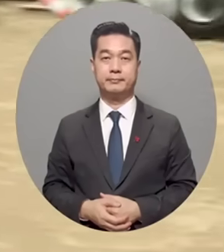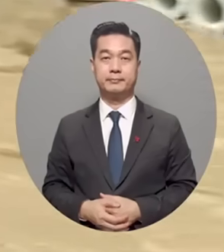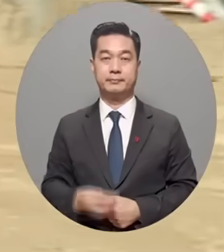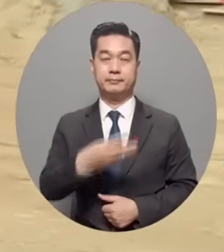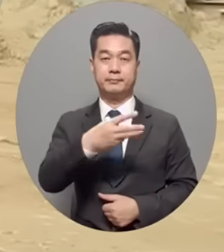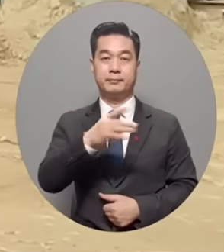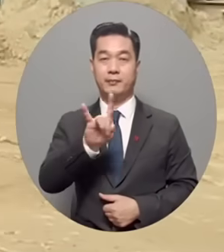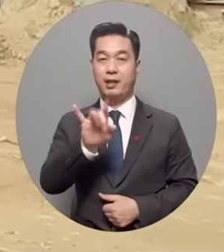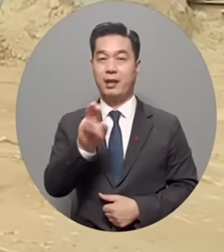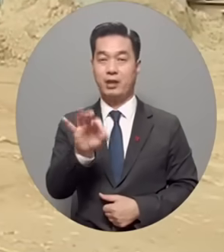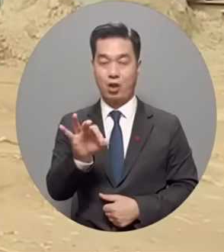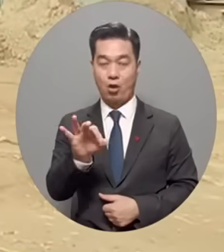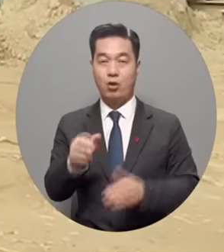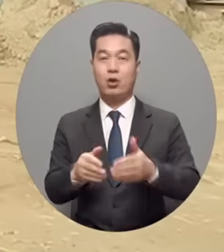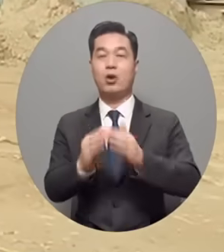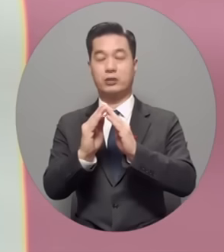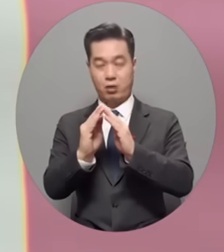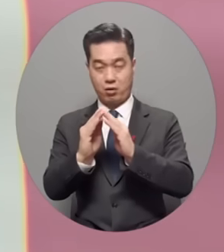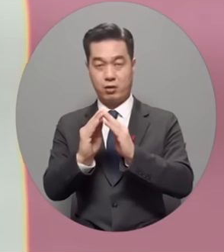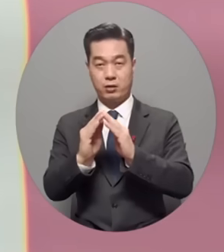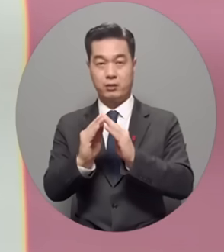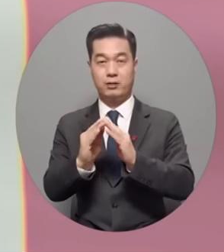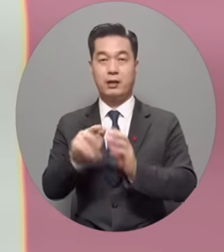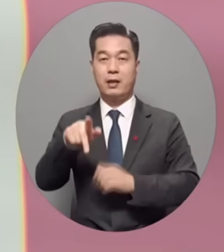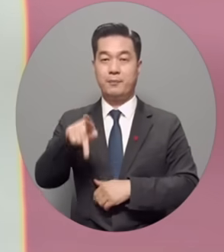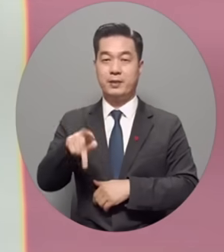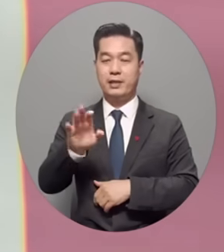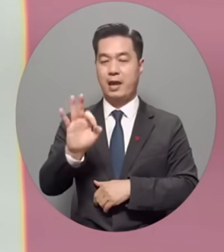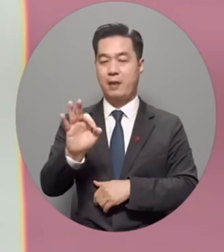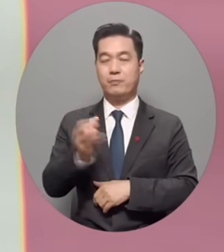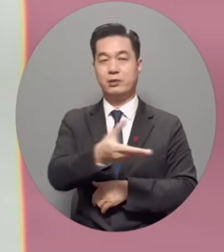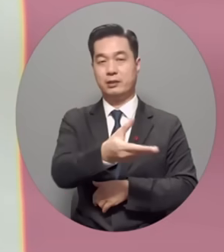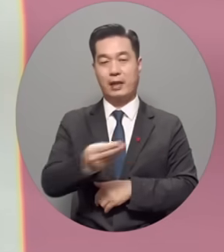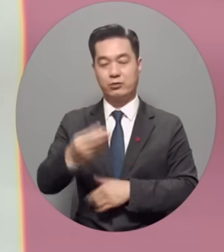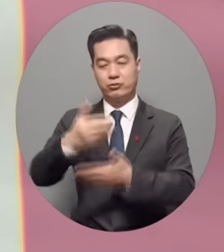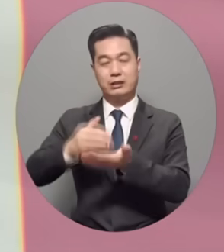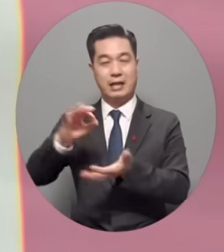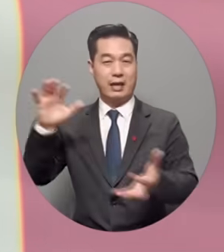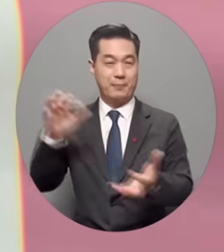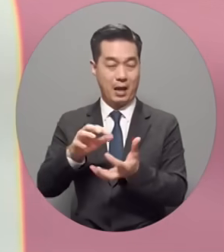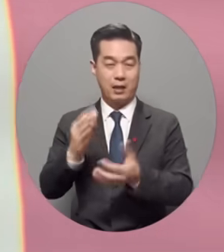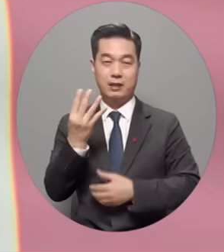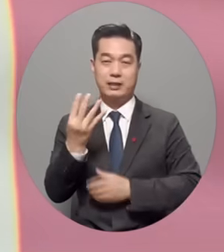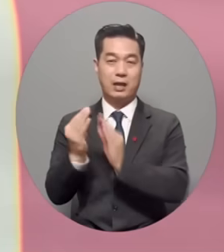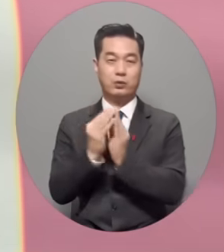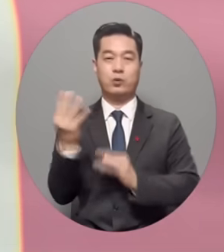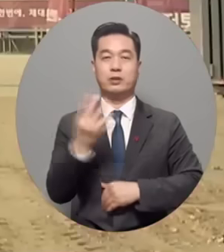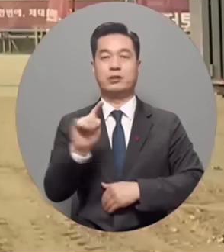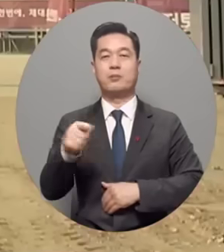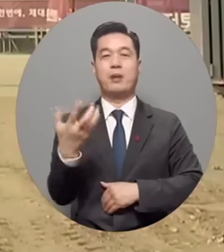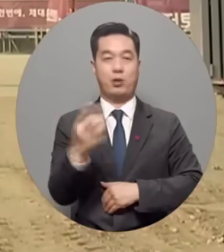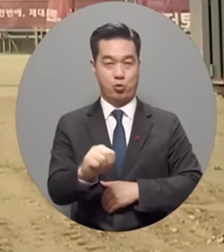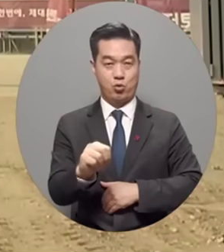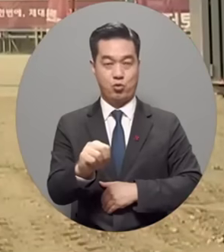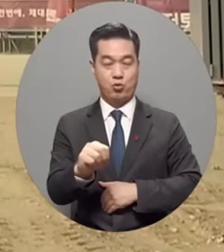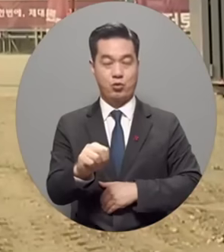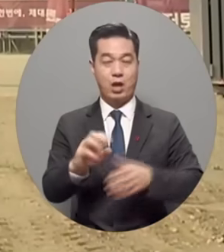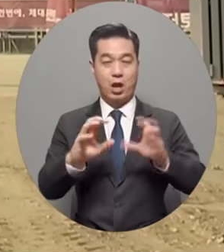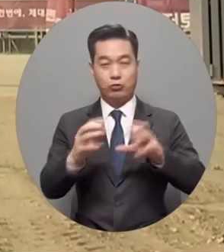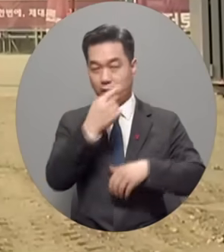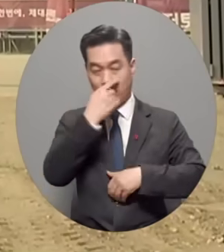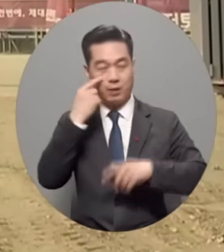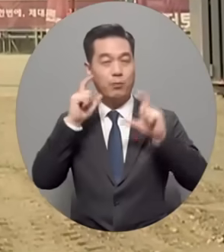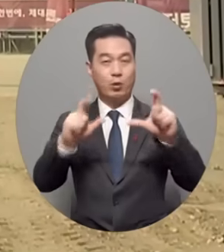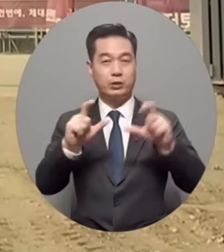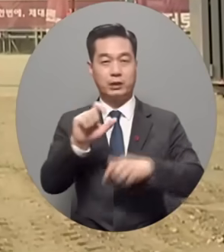태영건설이 보증한 부동산 프로젝트 파이낸싱, PF 대출 잔액은 약 4조 4,100억 원입니다. 국가가 보증한